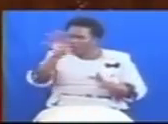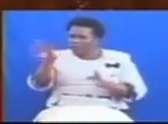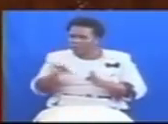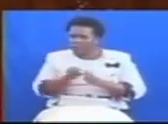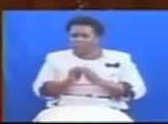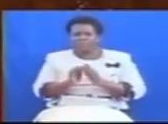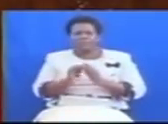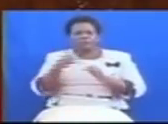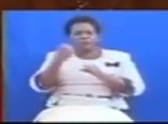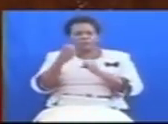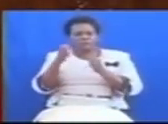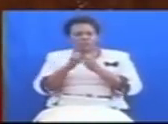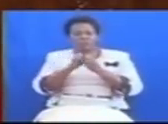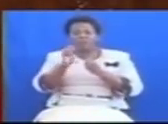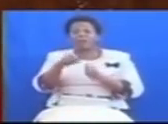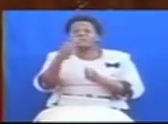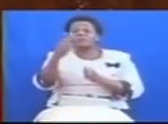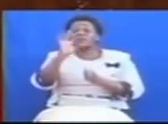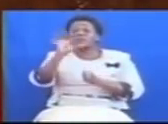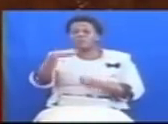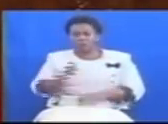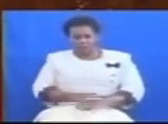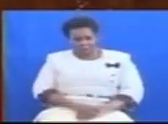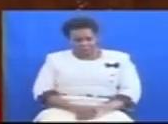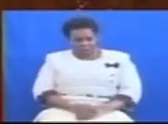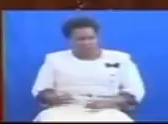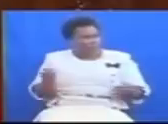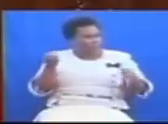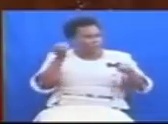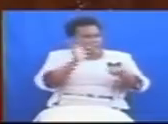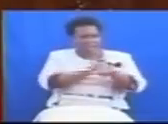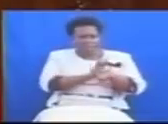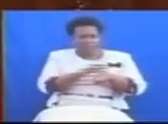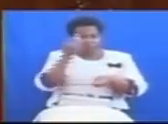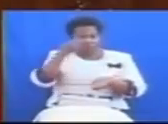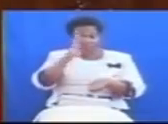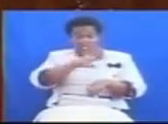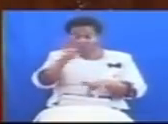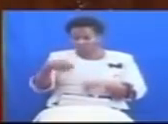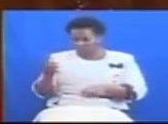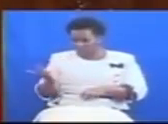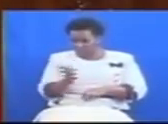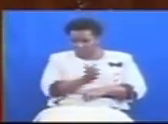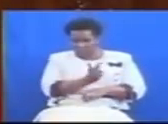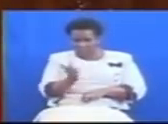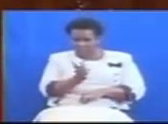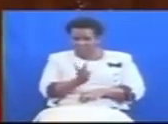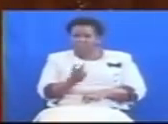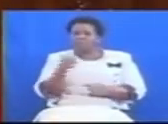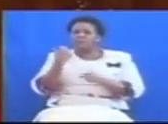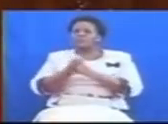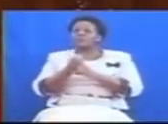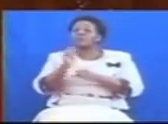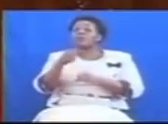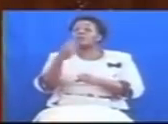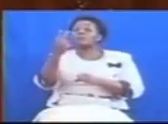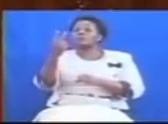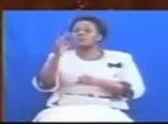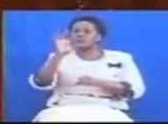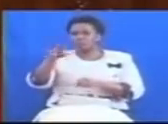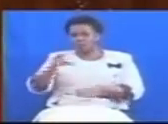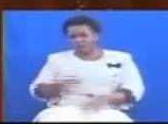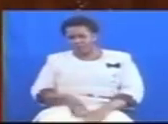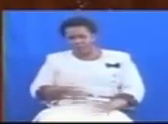mbili kwa mwaka. Na kikao cha wataalamu na chenyewe wa serikali zote na chenyewe kinakutana mara mbili kwa mwaka. Kwa